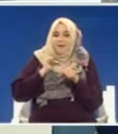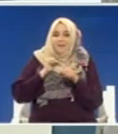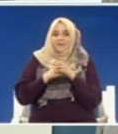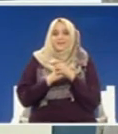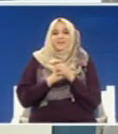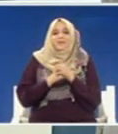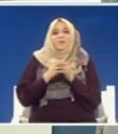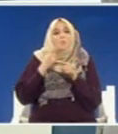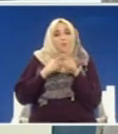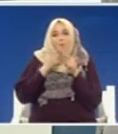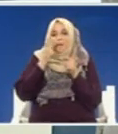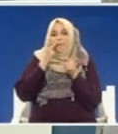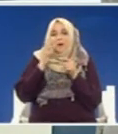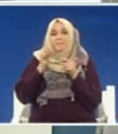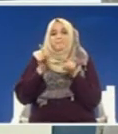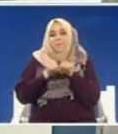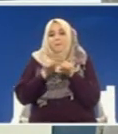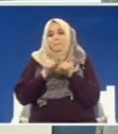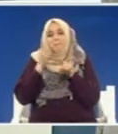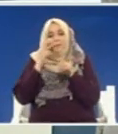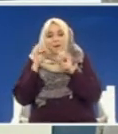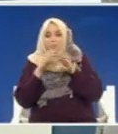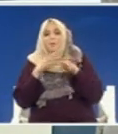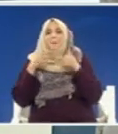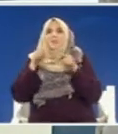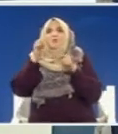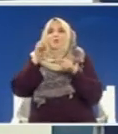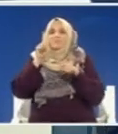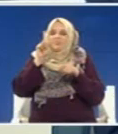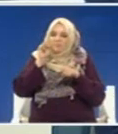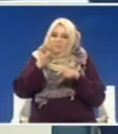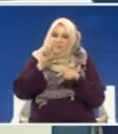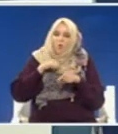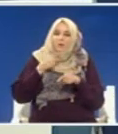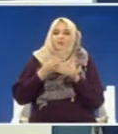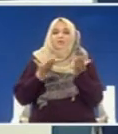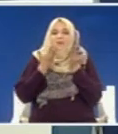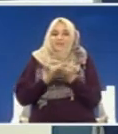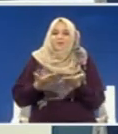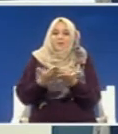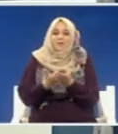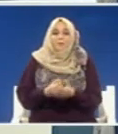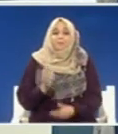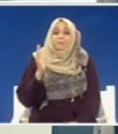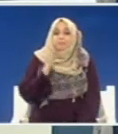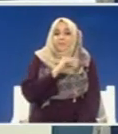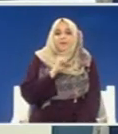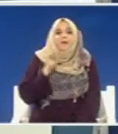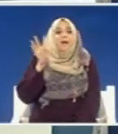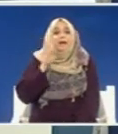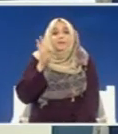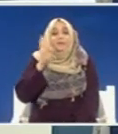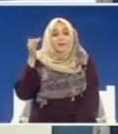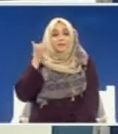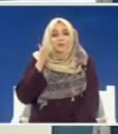اللي خلاها، ربي إن شاء الله يصلح الأمور. أختنا لامية من عين الدفلة شيخنا. نعم، تعمل